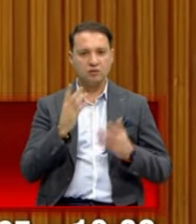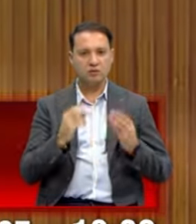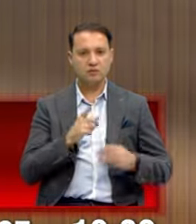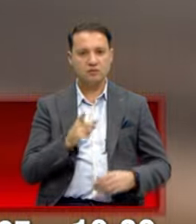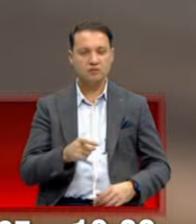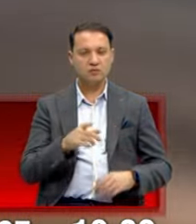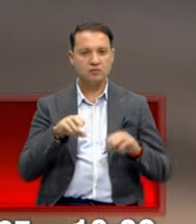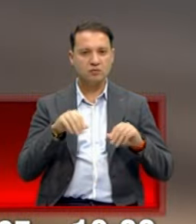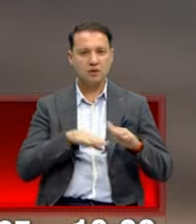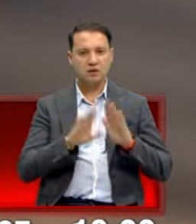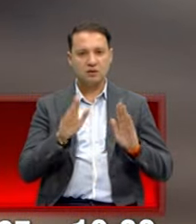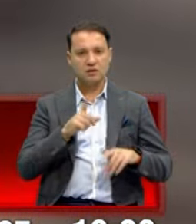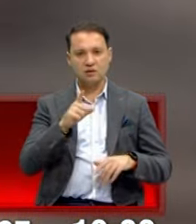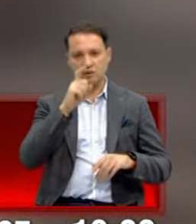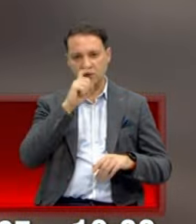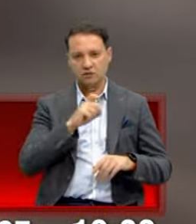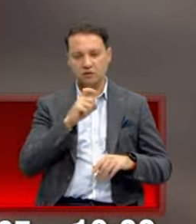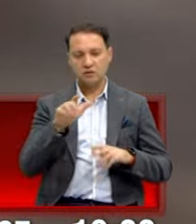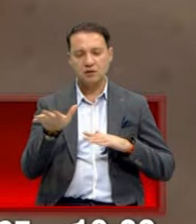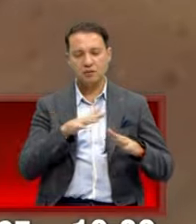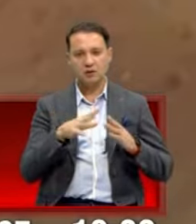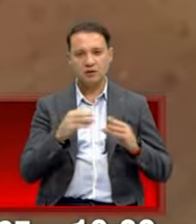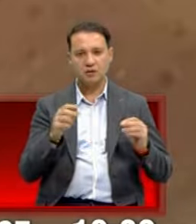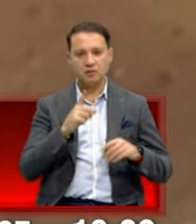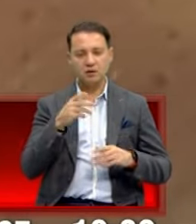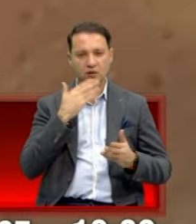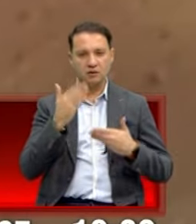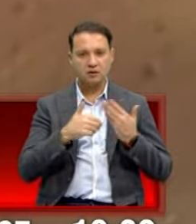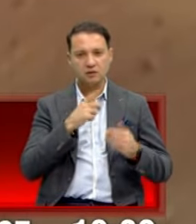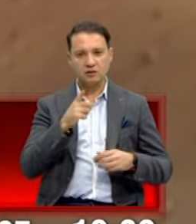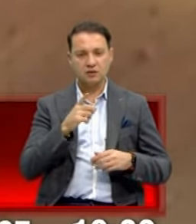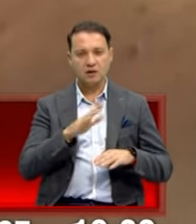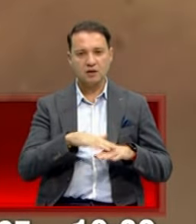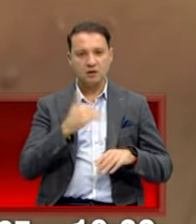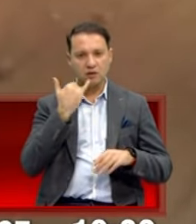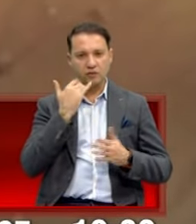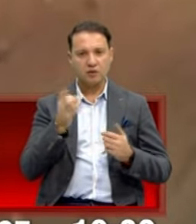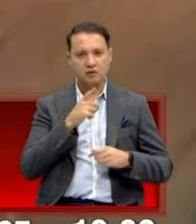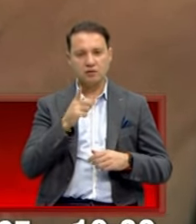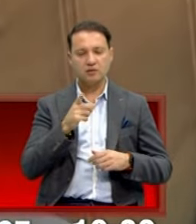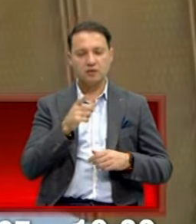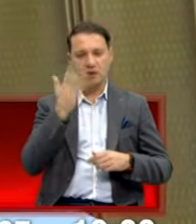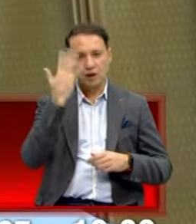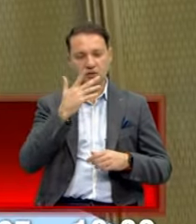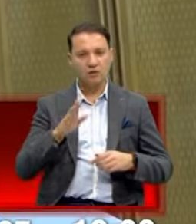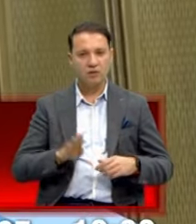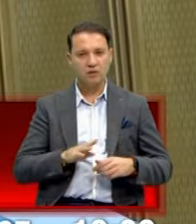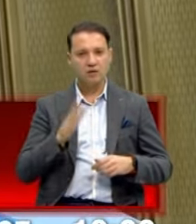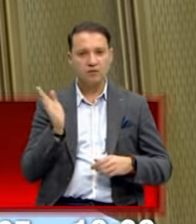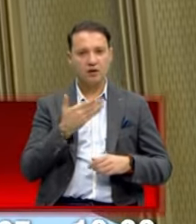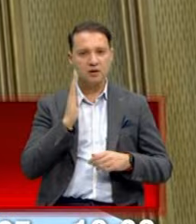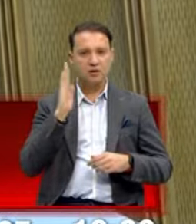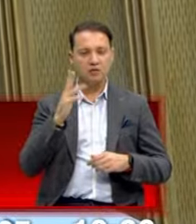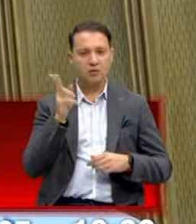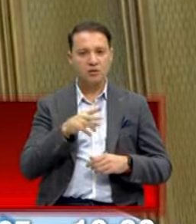oluyor? Toprak altında kalan işçilerle deprem kayıplarından bahsederken eline telefonu aldı ve Karacaoğlan'ın Vargit